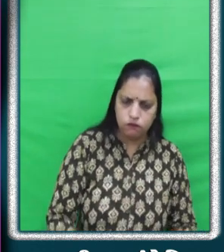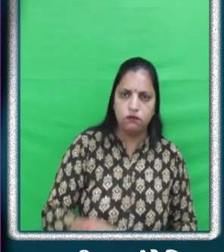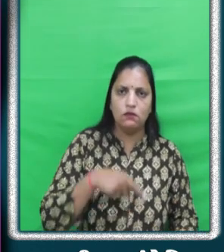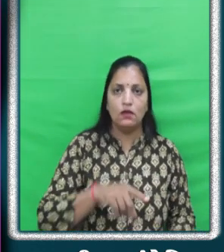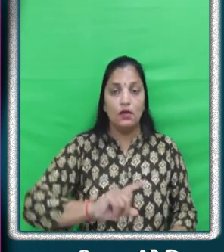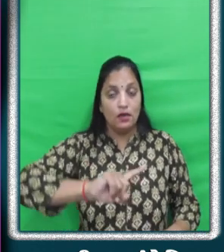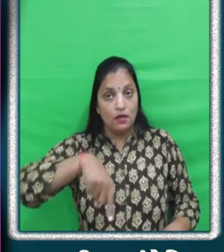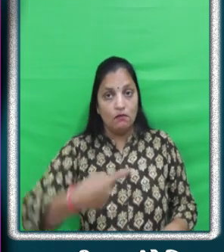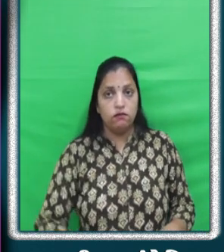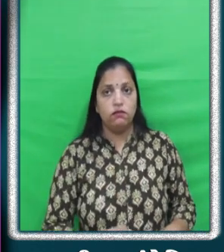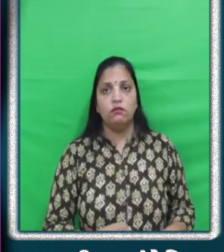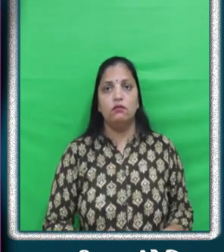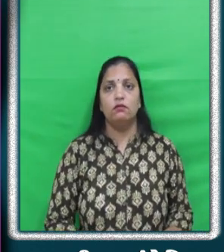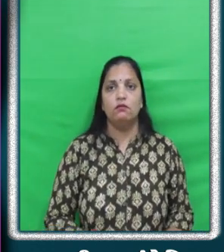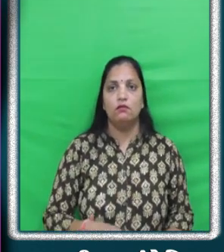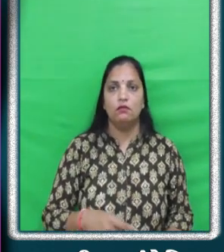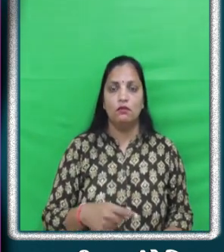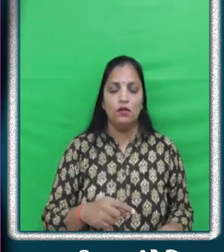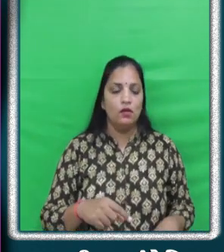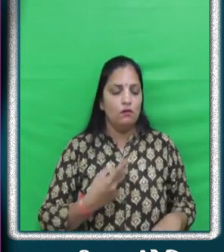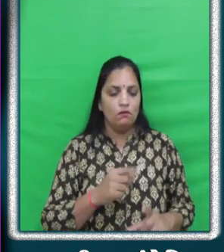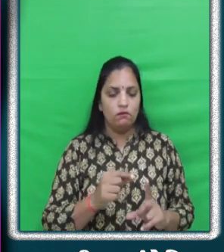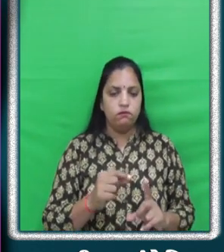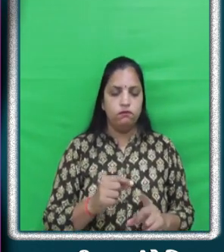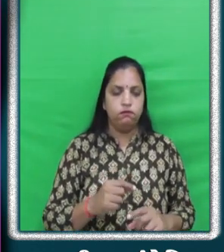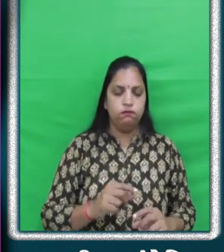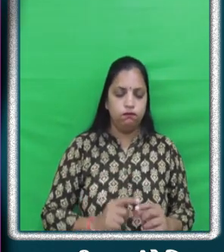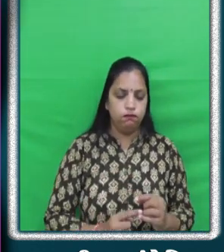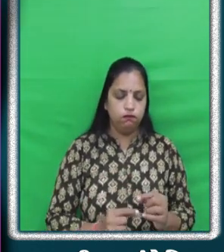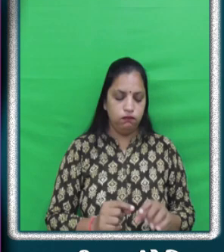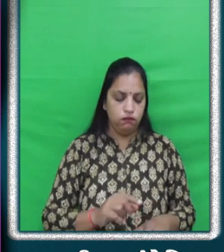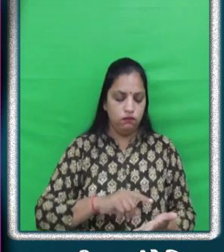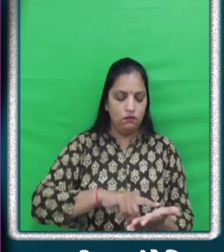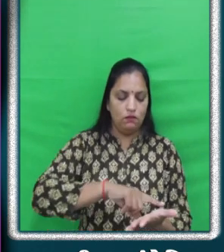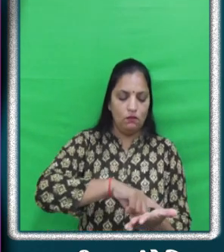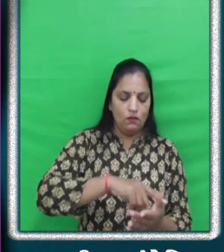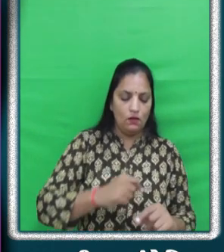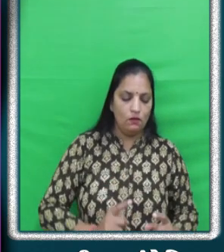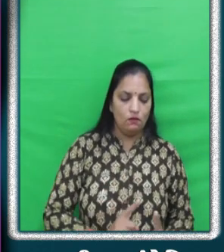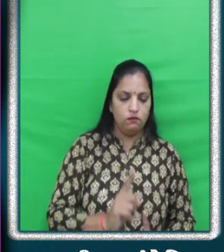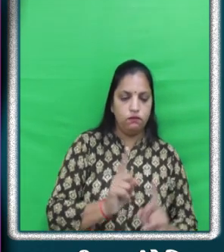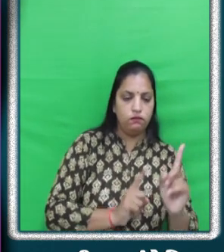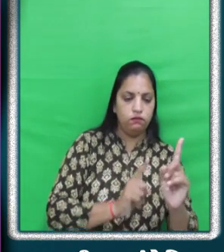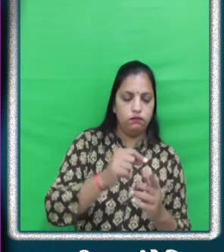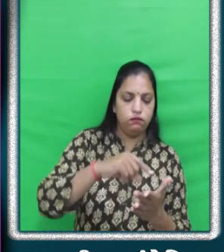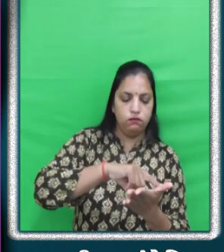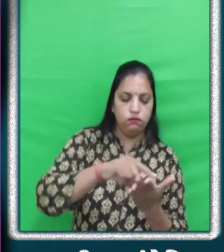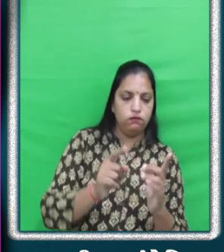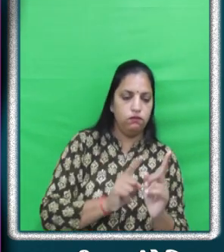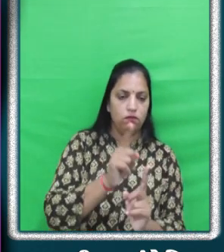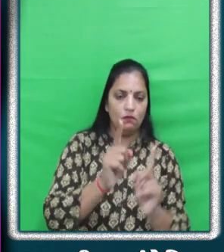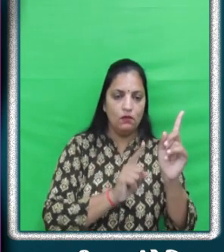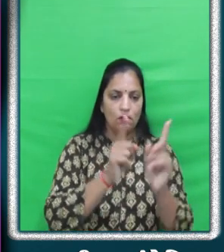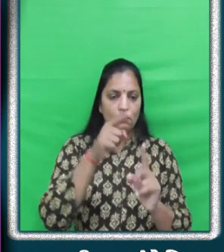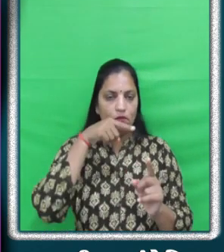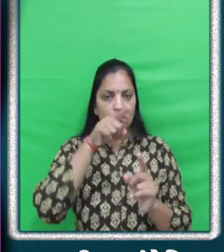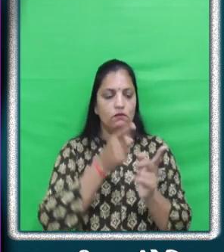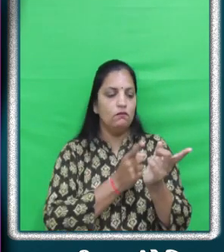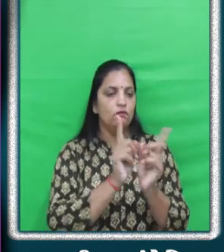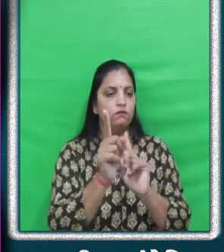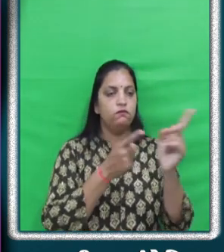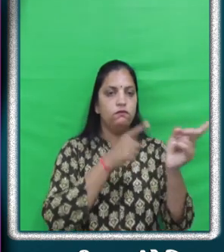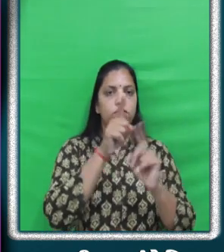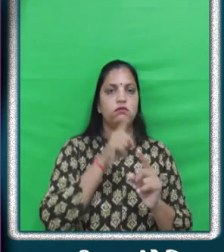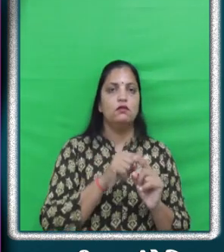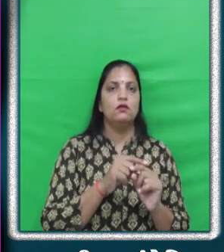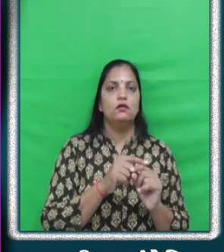છે અને ત્યારબાદ તેના વિવિધ ભાગો, ઉપરના ભાગો, પ્રકાંડ અને પર્ણ સુધી પહોંચાડે છે. તેથી જલવાહકની અંદર